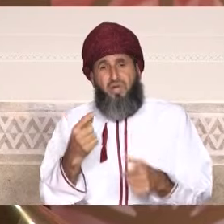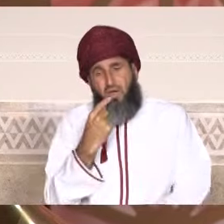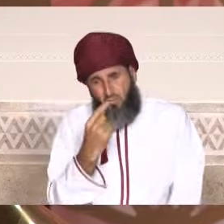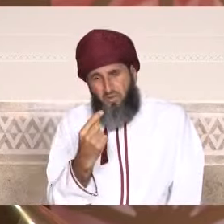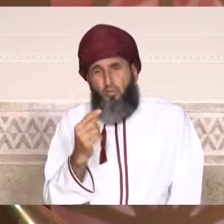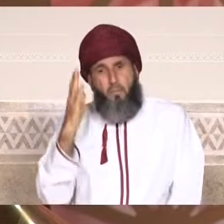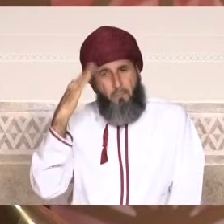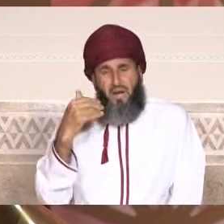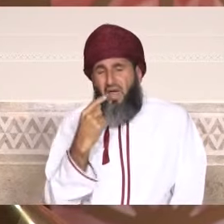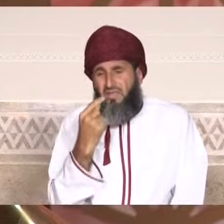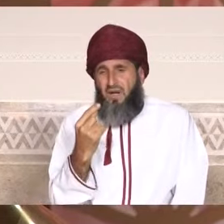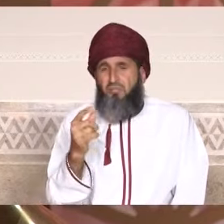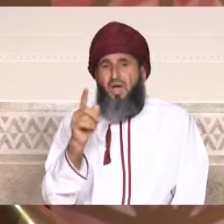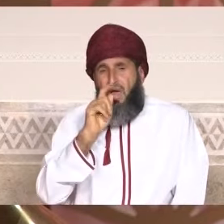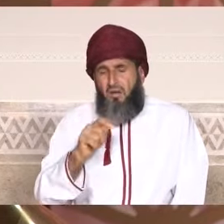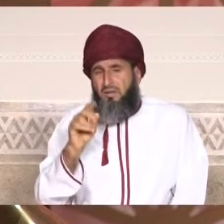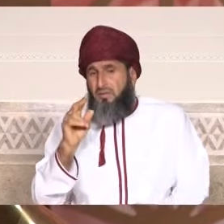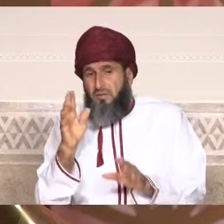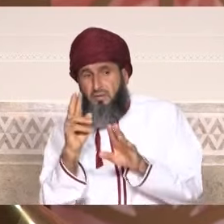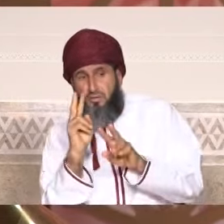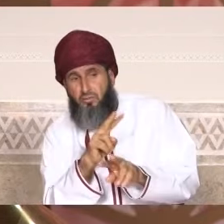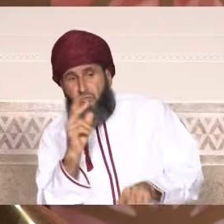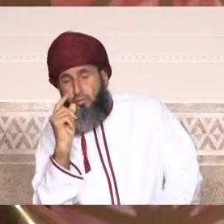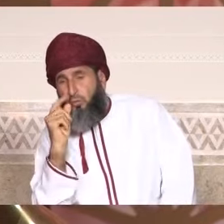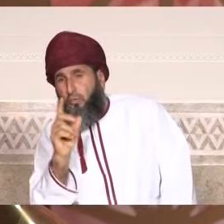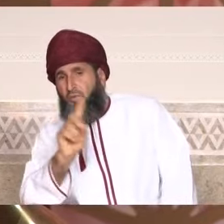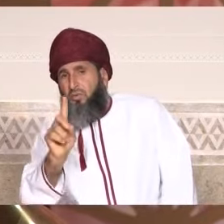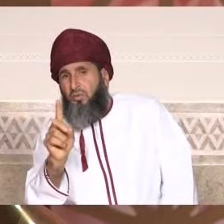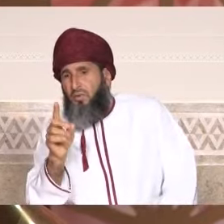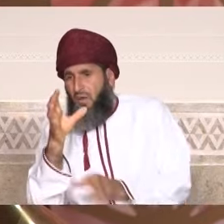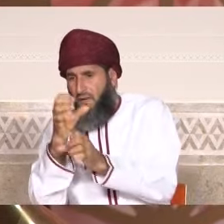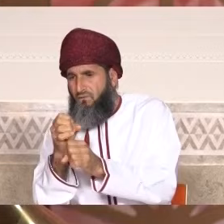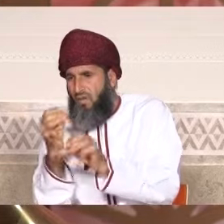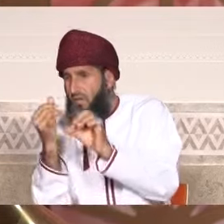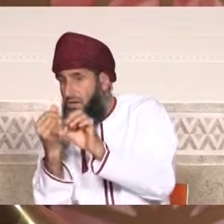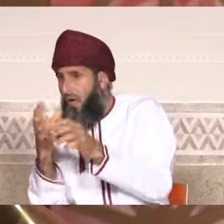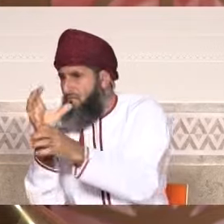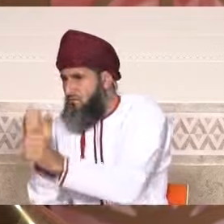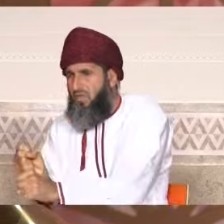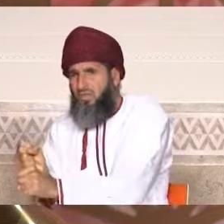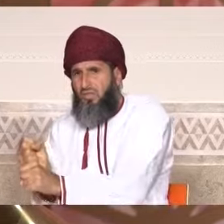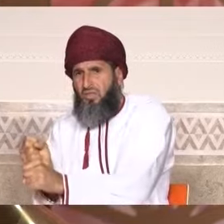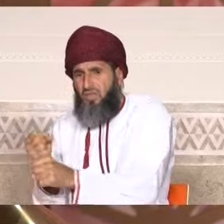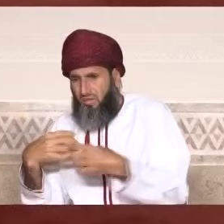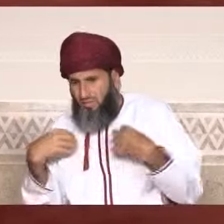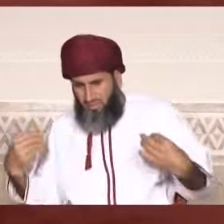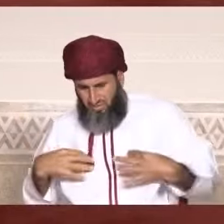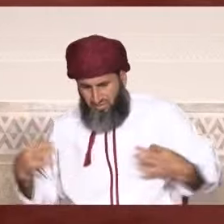منها أن تغض بصرها وأن تحفظ فرجها وأن لا تبدي